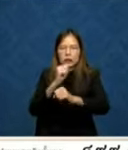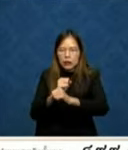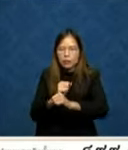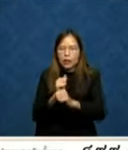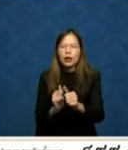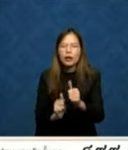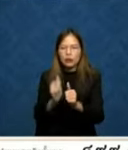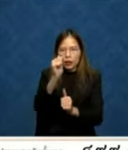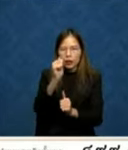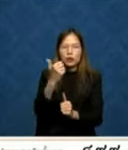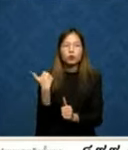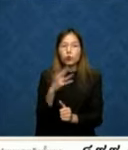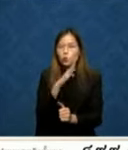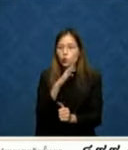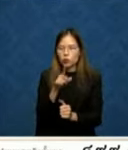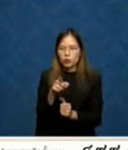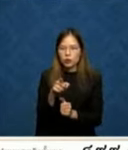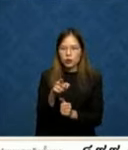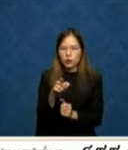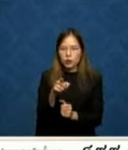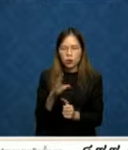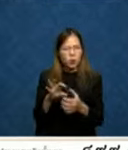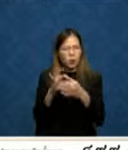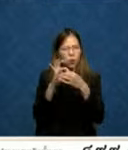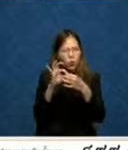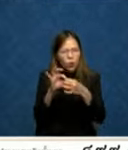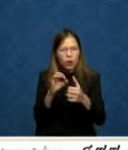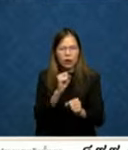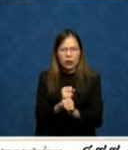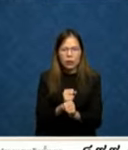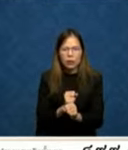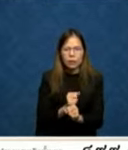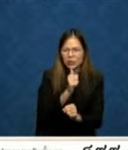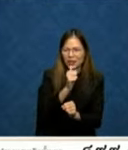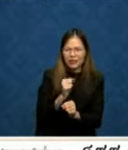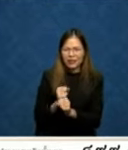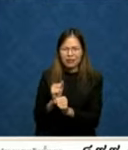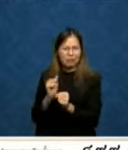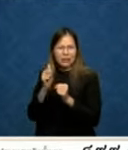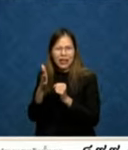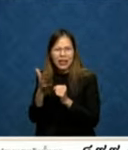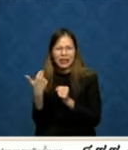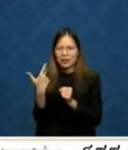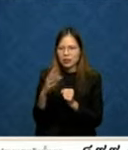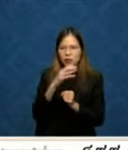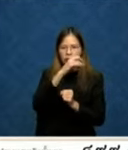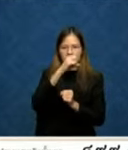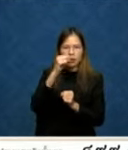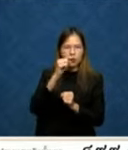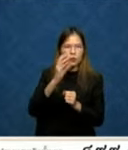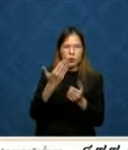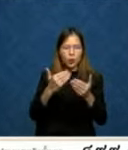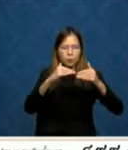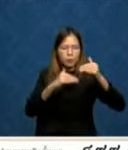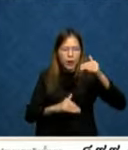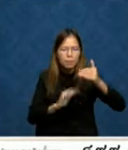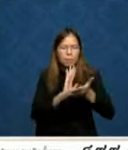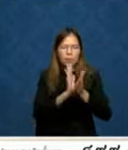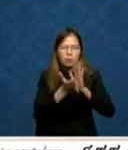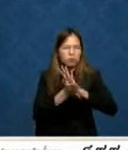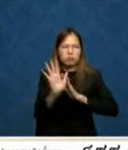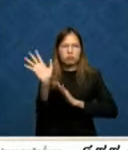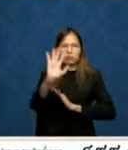ทันแต่อย่างไรก็ตามหากท่านเป็นห่วงว่ามันจะทำทันหรือไม่ก็ไม่ใช่เหตุให้มีการสงวนความเห็นในการปรับลดเพราะ